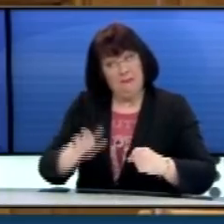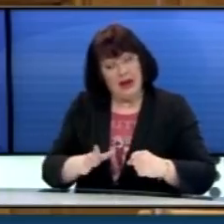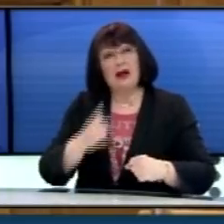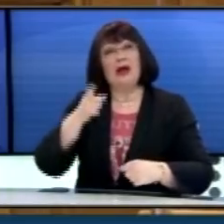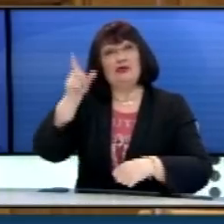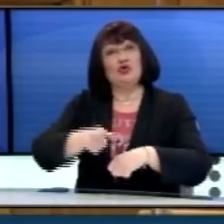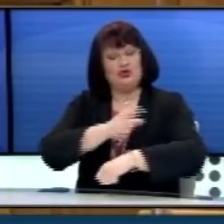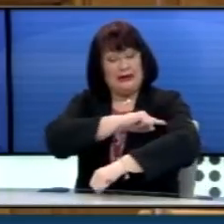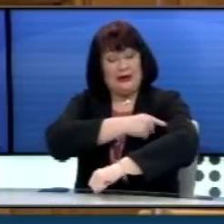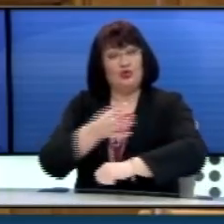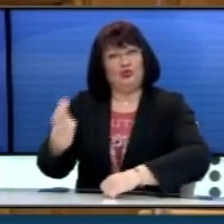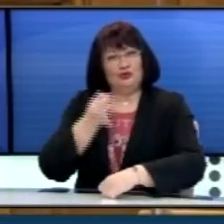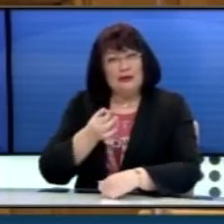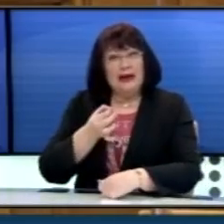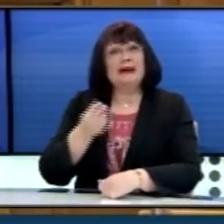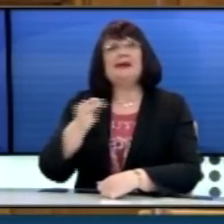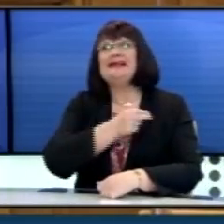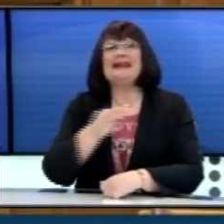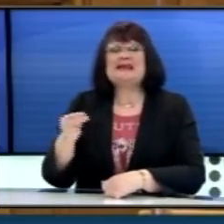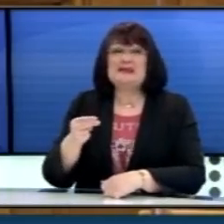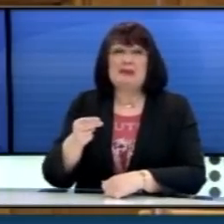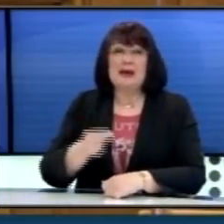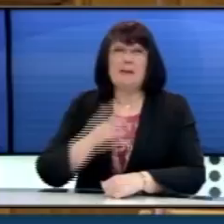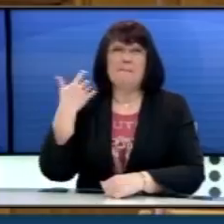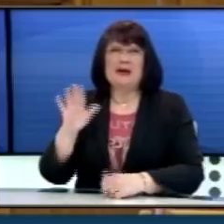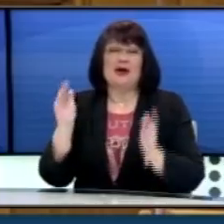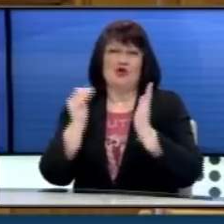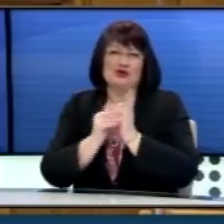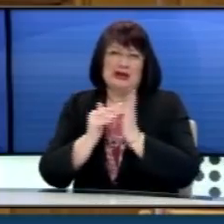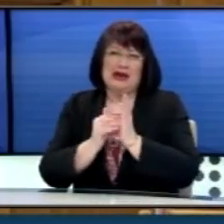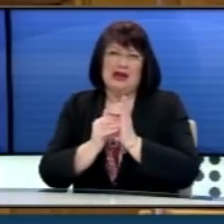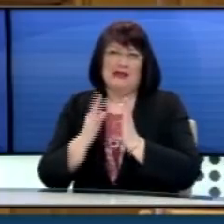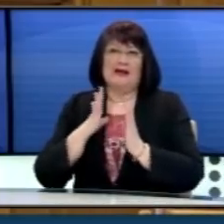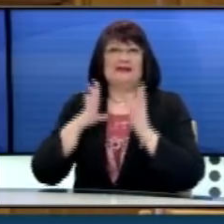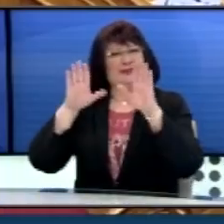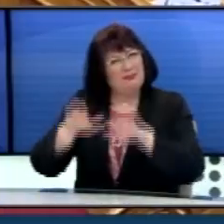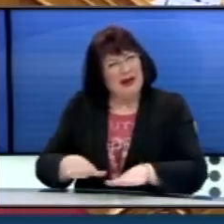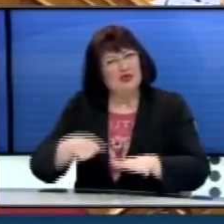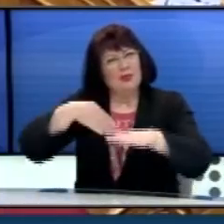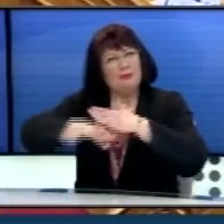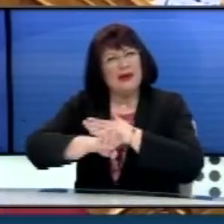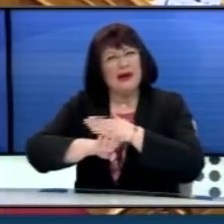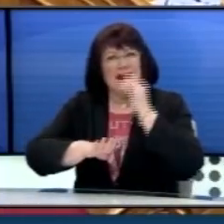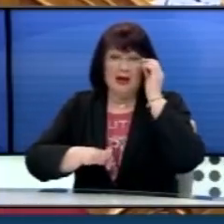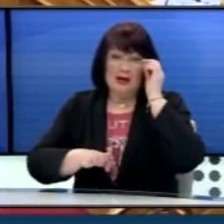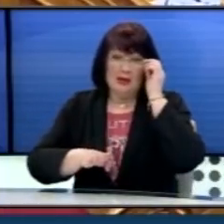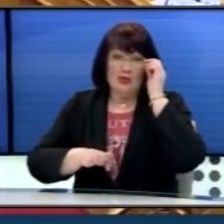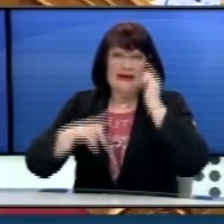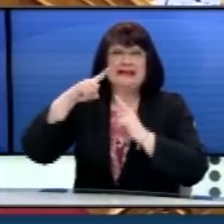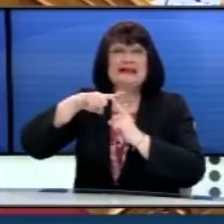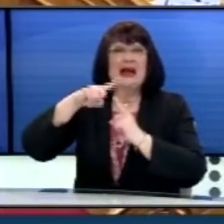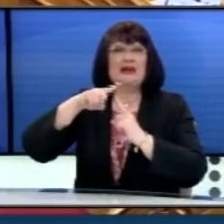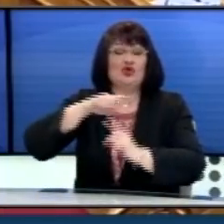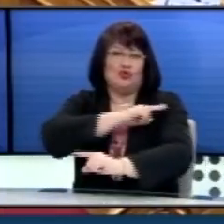νοσοκομείο. Αφού περιγράφει τι σημαίνει για τους 500.000 κατοίκους του Πειραιά το γεγονός ότι το